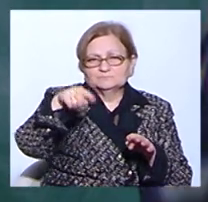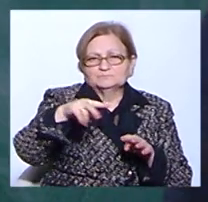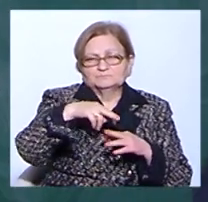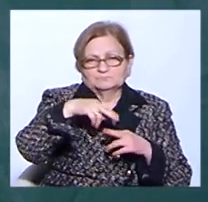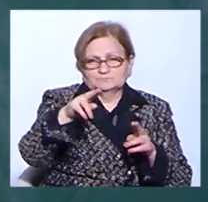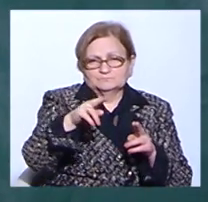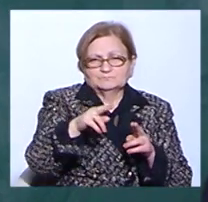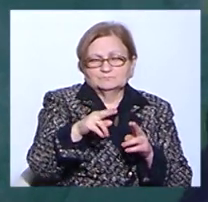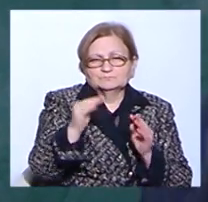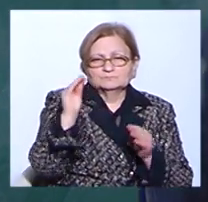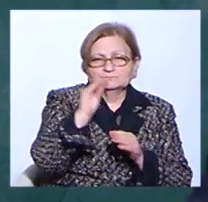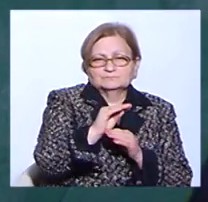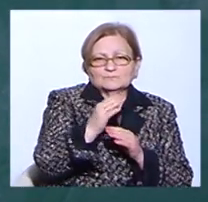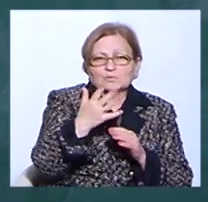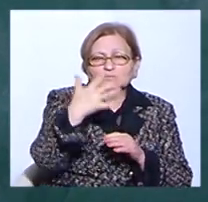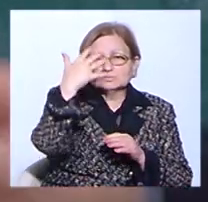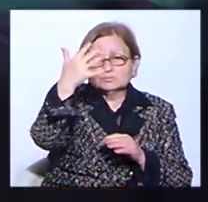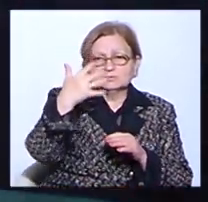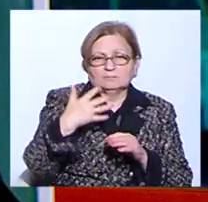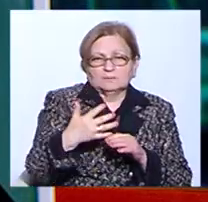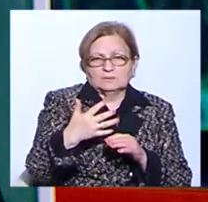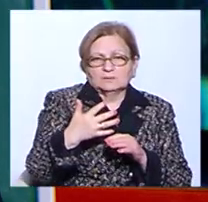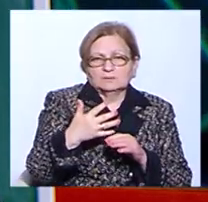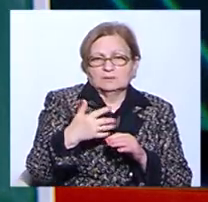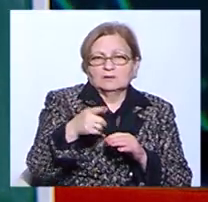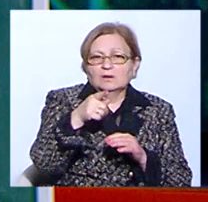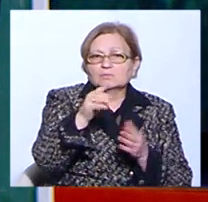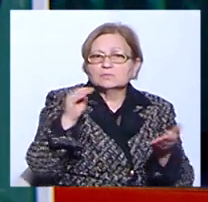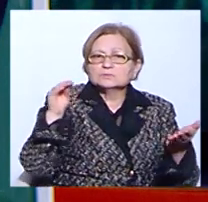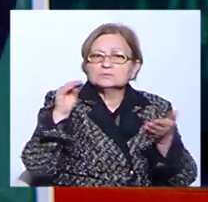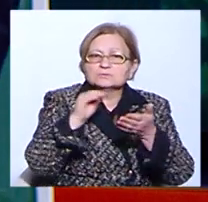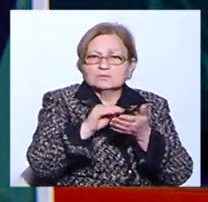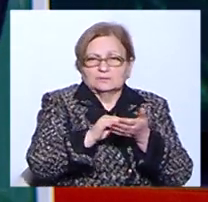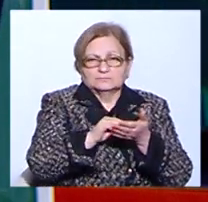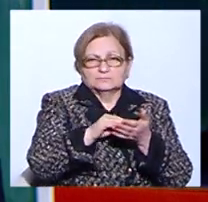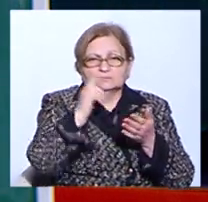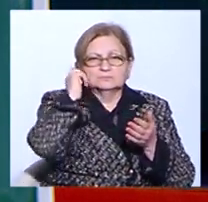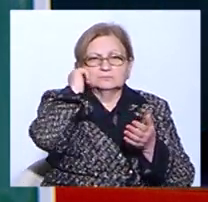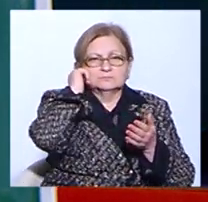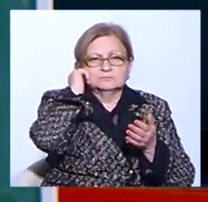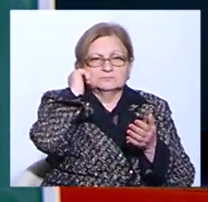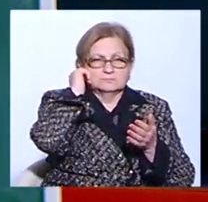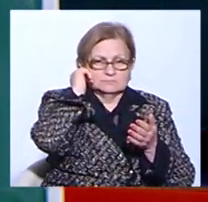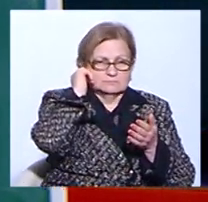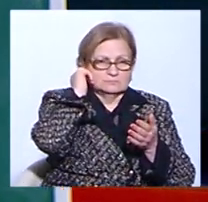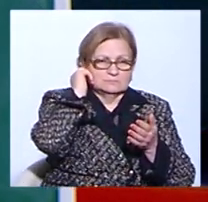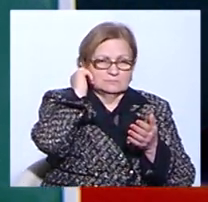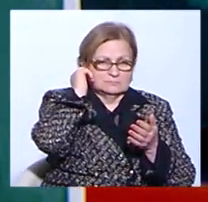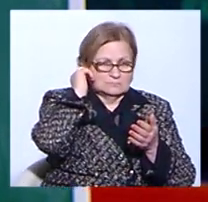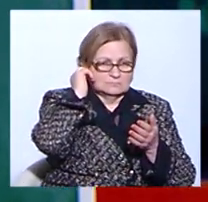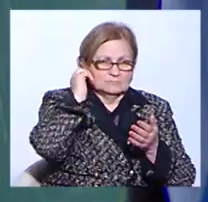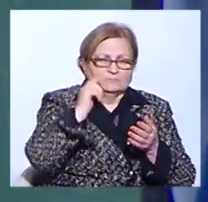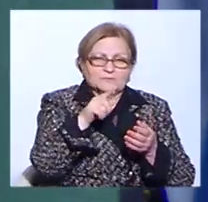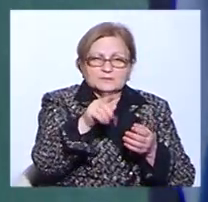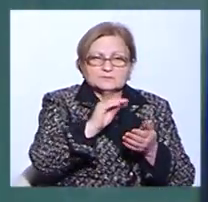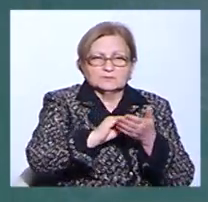ერთი დამატებული ერთი და წარმოდგენილი როგორც ხუთი მეხუთედი. აი მოდი ეს ჩავწეროთ როგორც წოლმნიშვნელიანი წილადების ჯამი. ეს ჩაიწერება როგორც მნიშვნელი